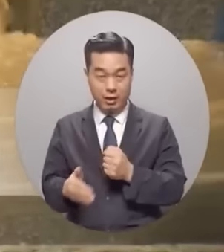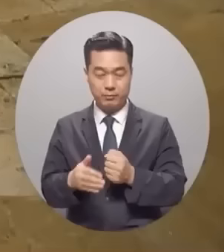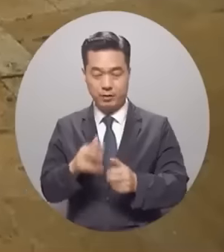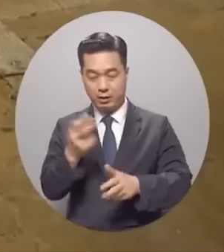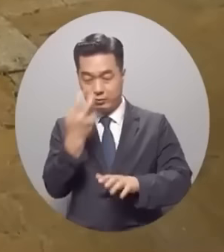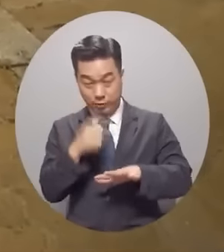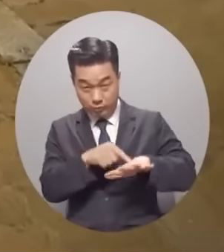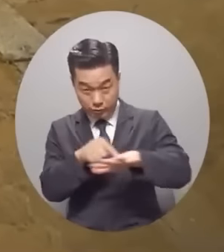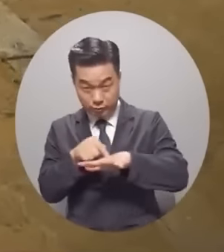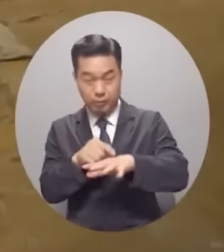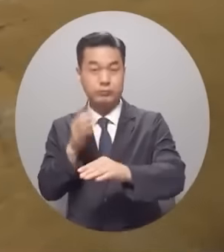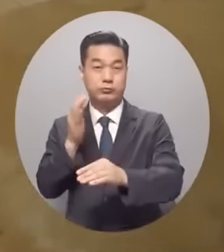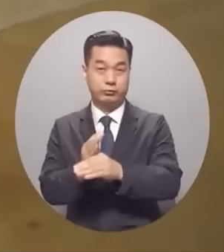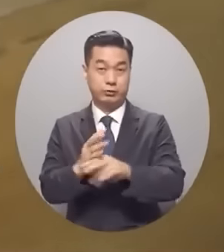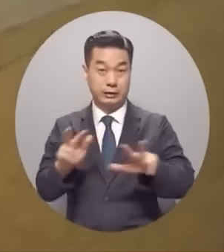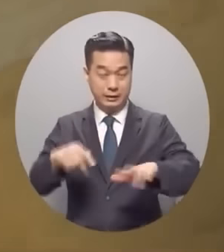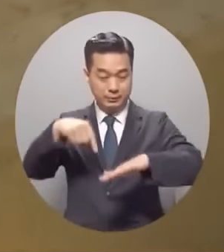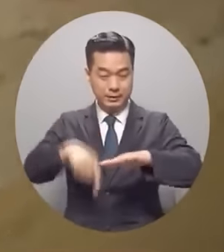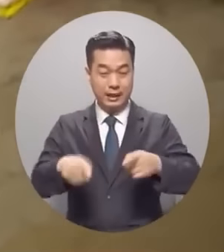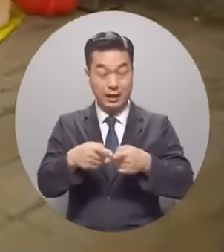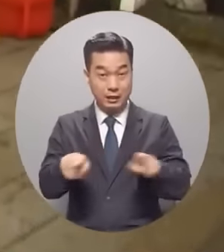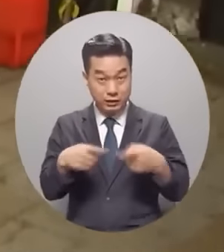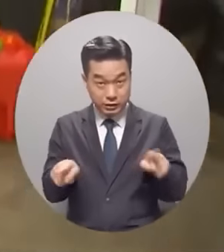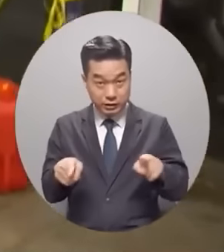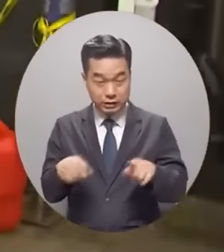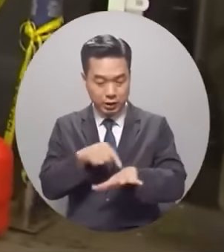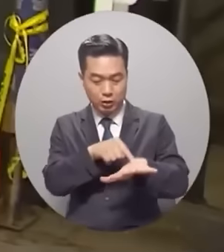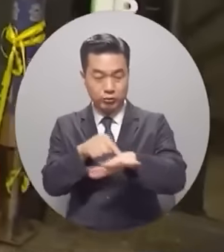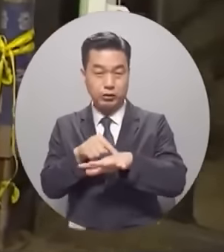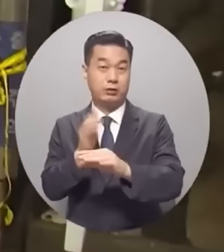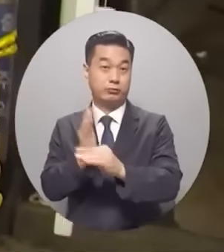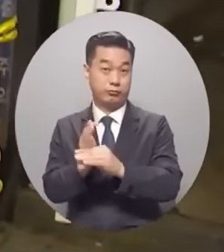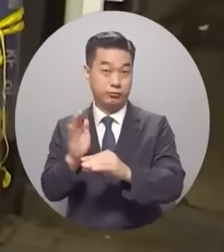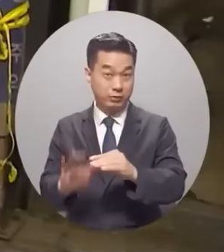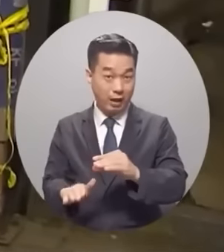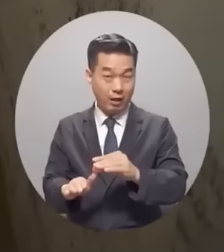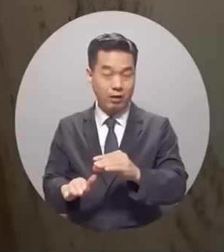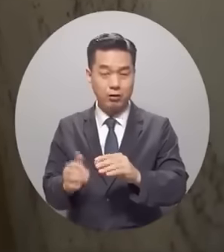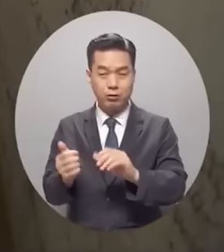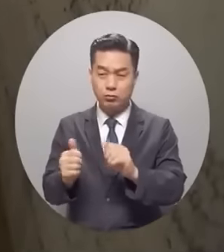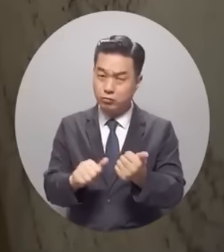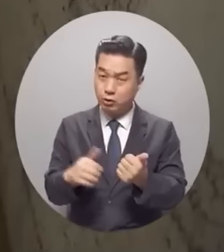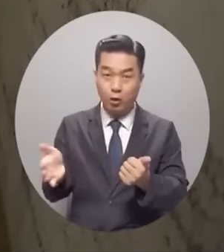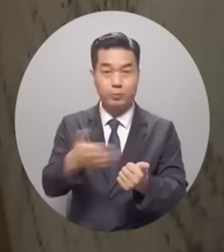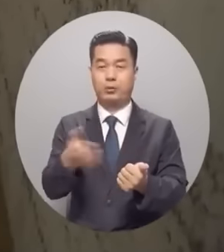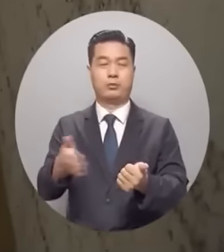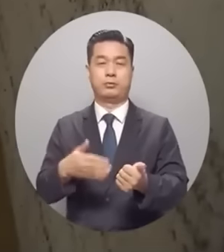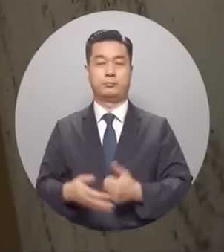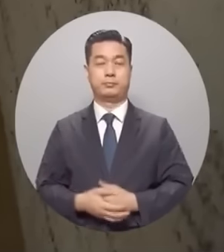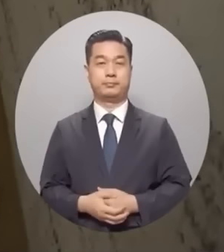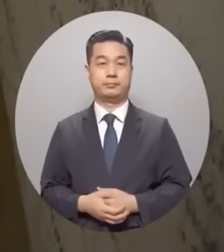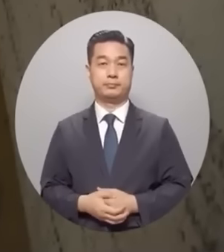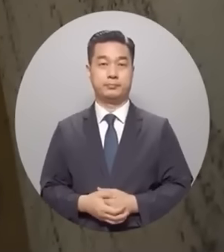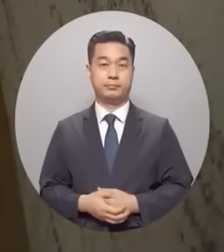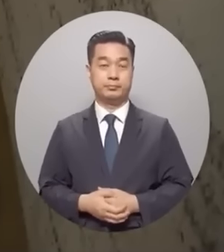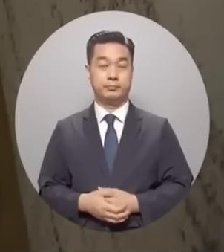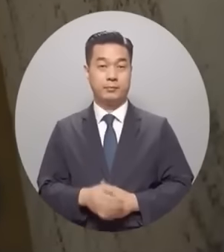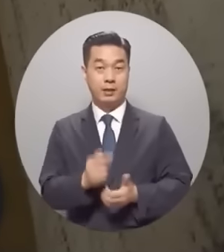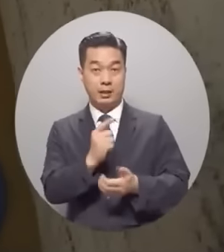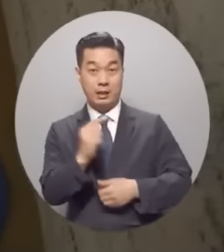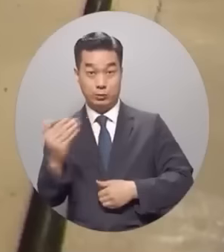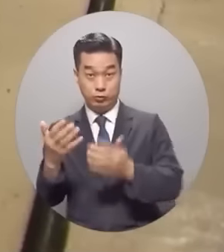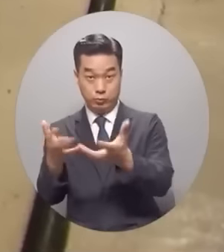이어가고 있습니다. 현재 지하 1층까지 수색 작업이 진행됐는데 추가 사망자는 확인되지 않았습니다. 소방당국은 지하